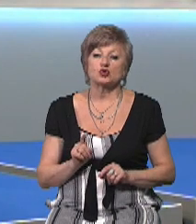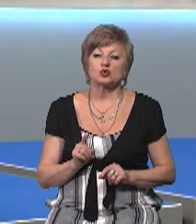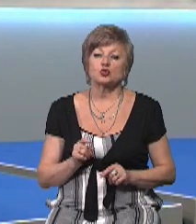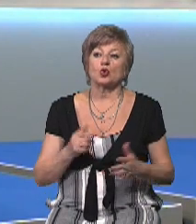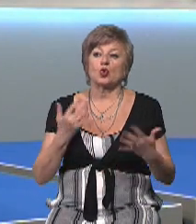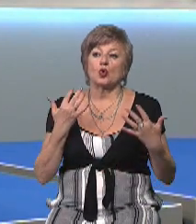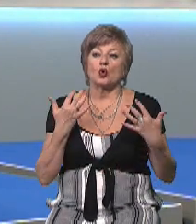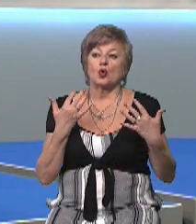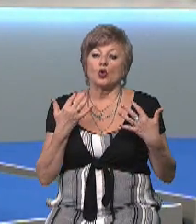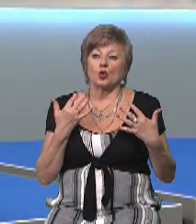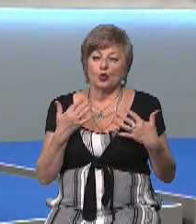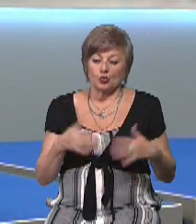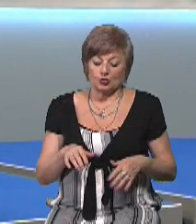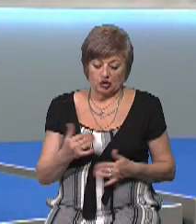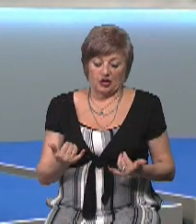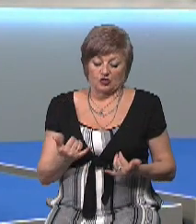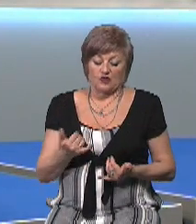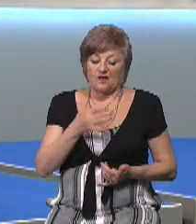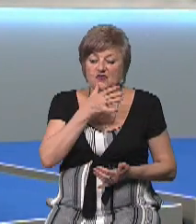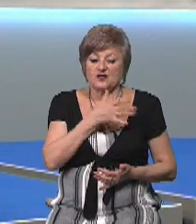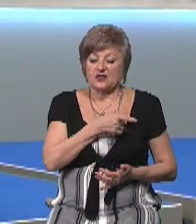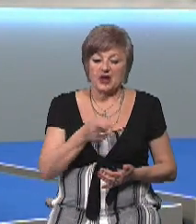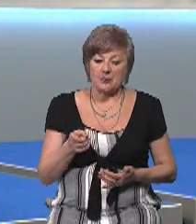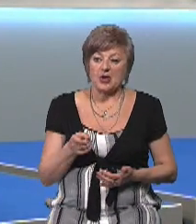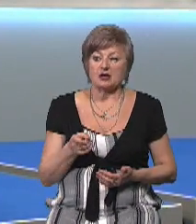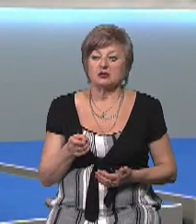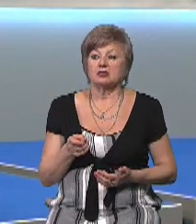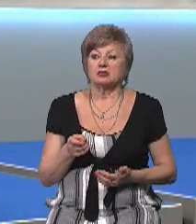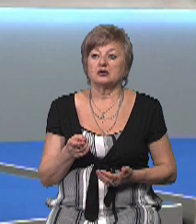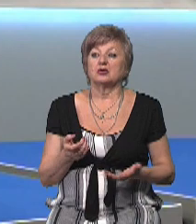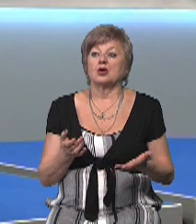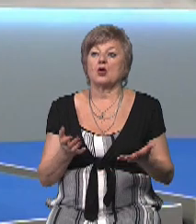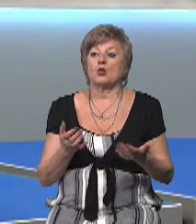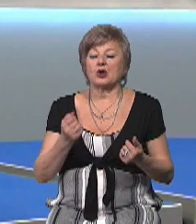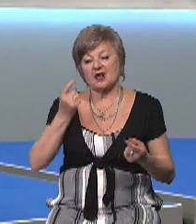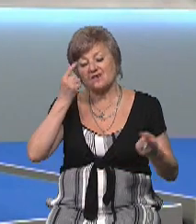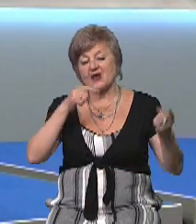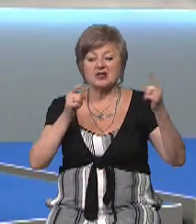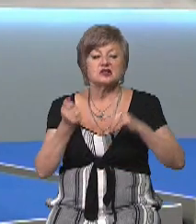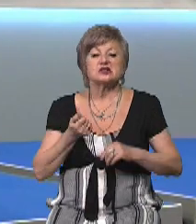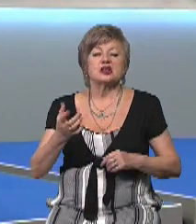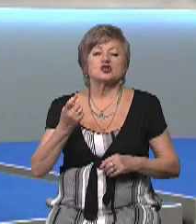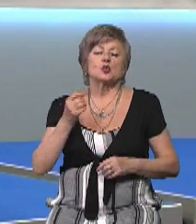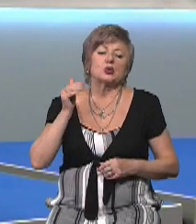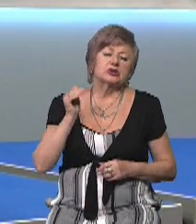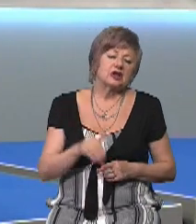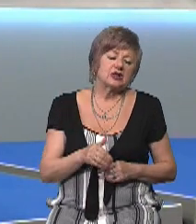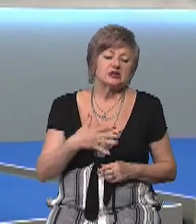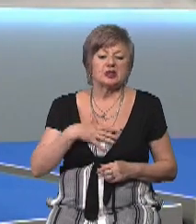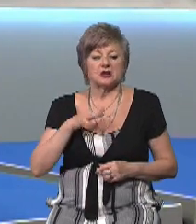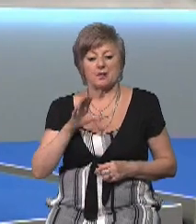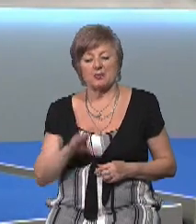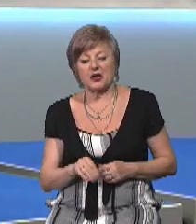вже в пострадянський час, так, відповідно, брали звідкилясь фантастичні цифри там, до 100 тисяч так, загиблих,